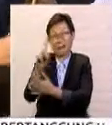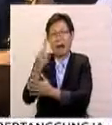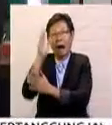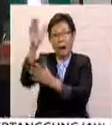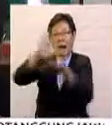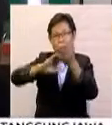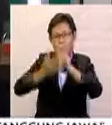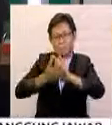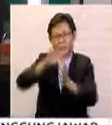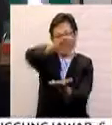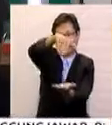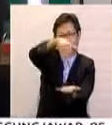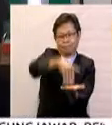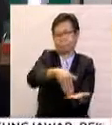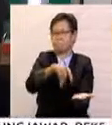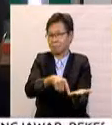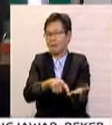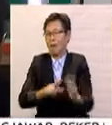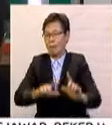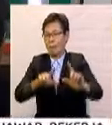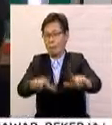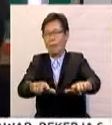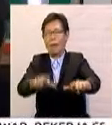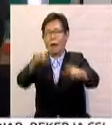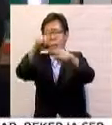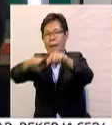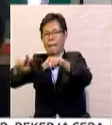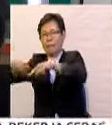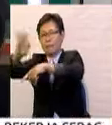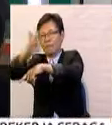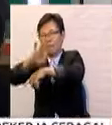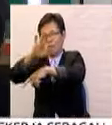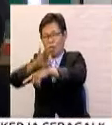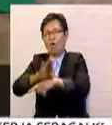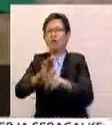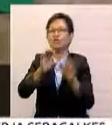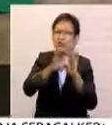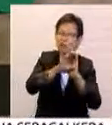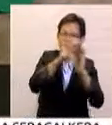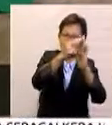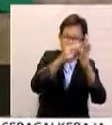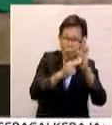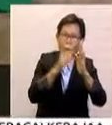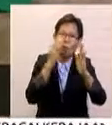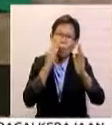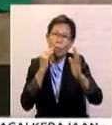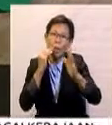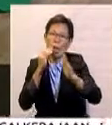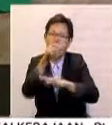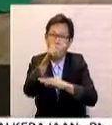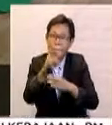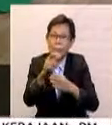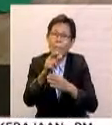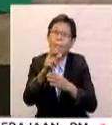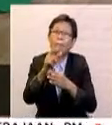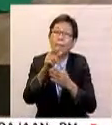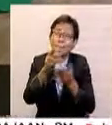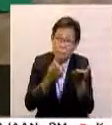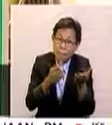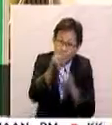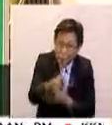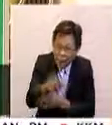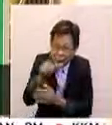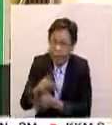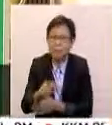akan menjadi sebuah hub yang menempatkan pelbagai fungsi operasi seperti undang-undang, pengalaman pelanggan, perkhidmatan keuangan